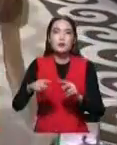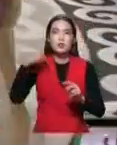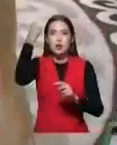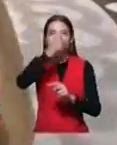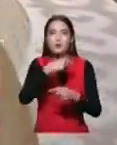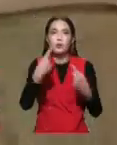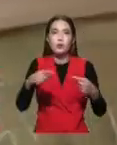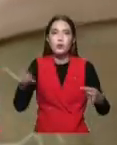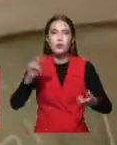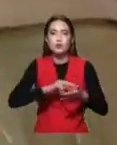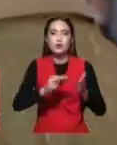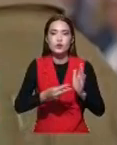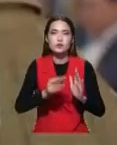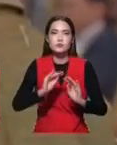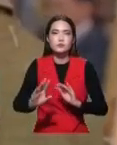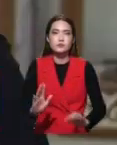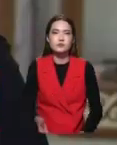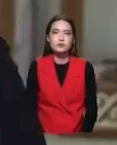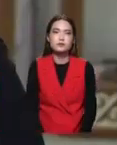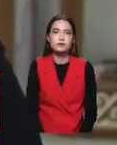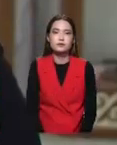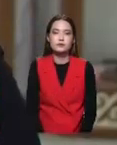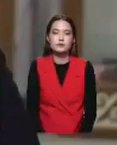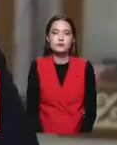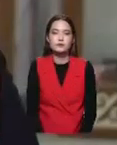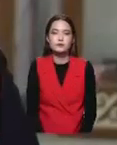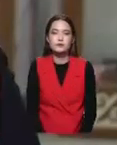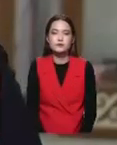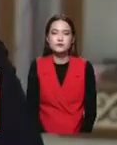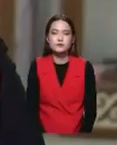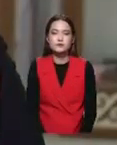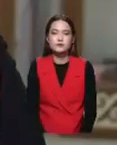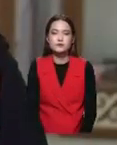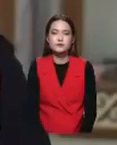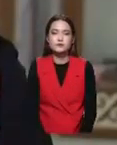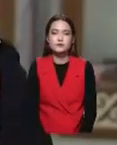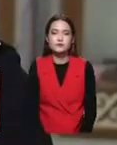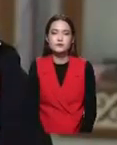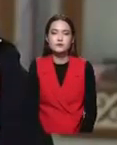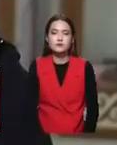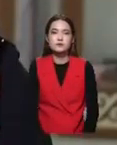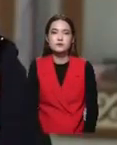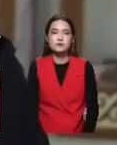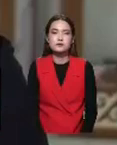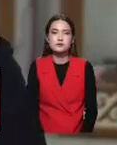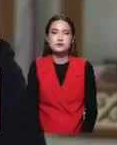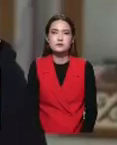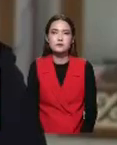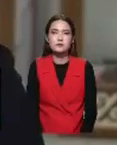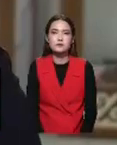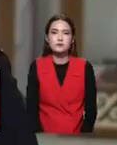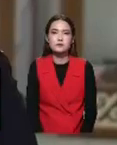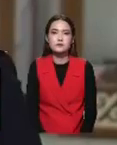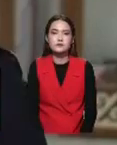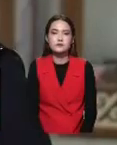өзге өңірлерде ұйымдастырылмақ. Негізі Сарыарқа Артфест бұл международный проект, но